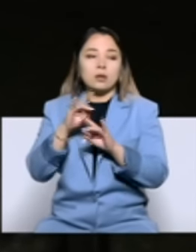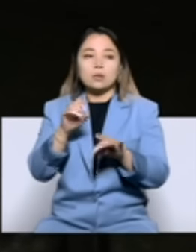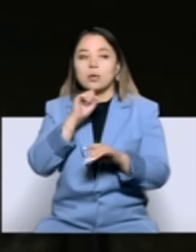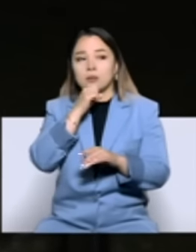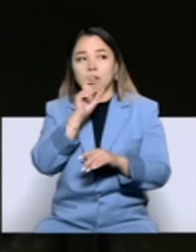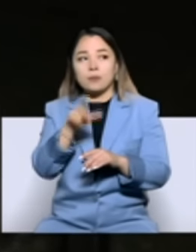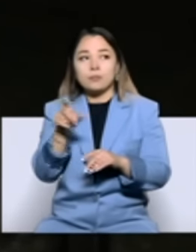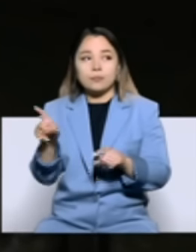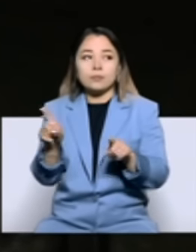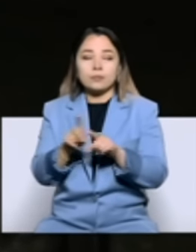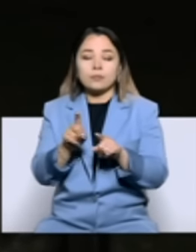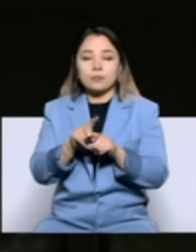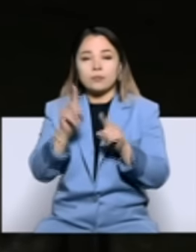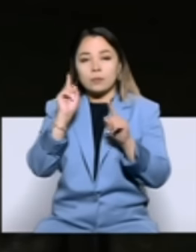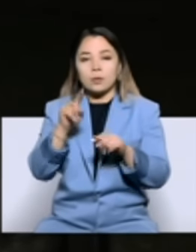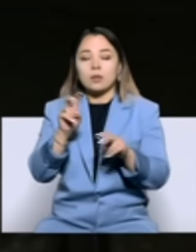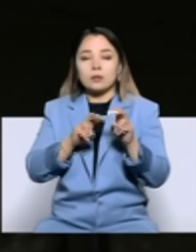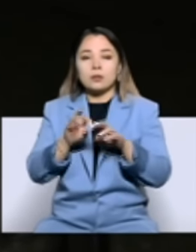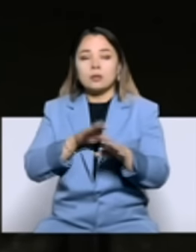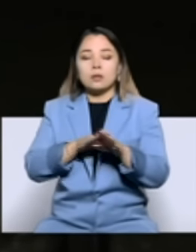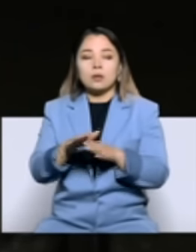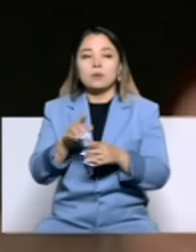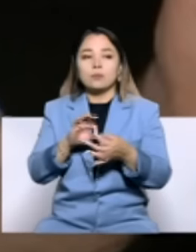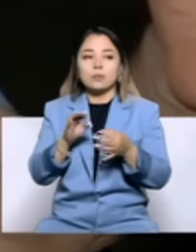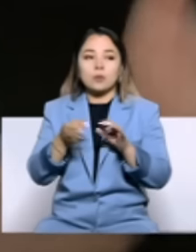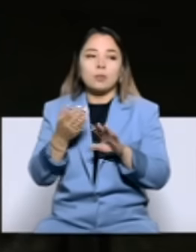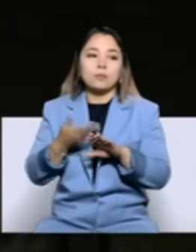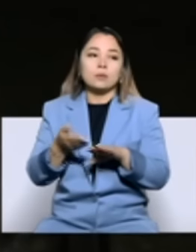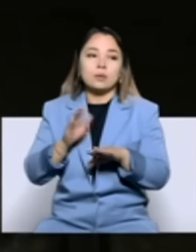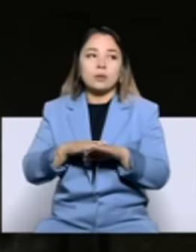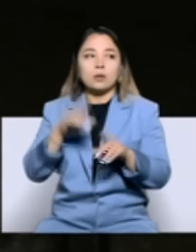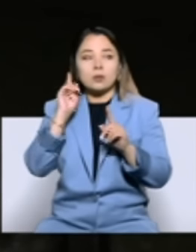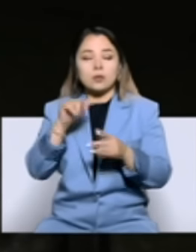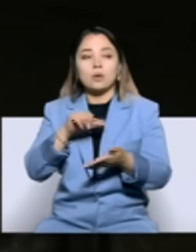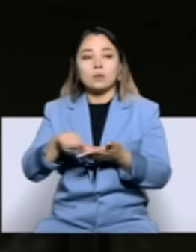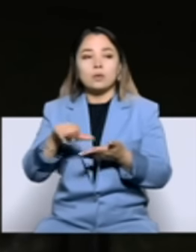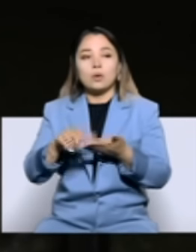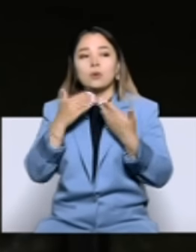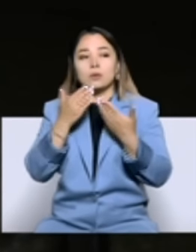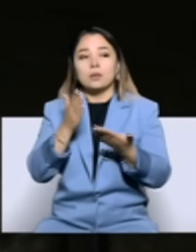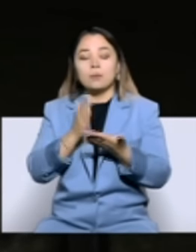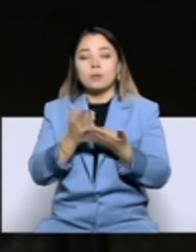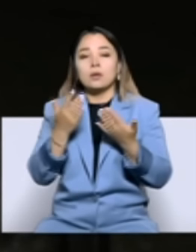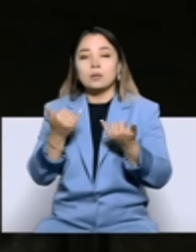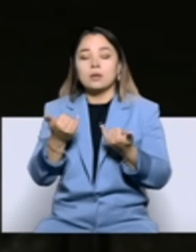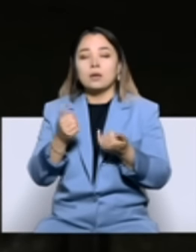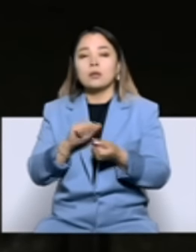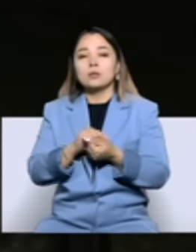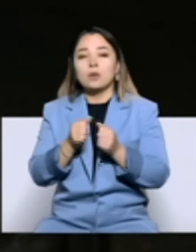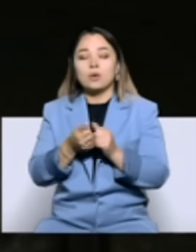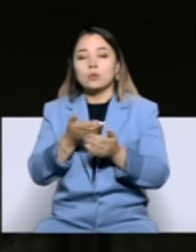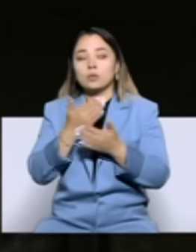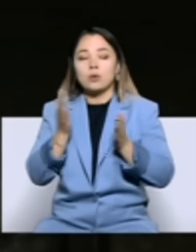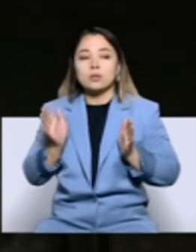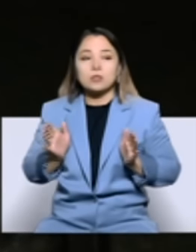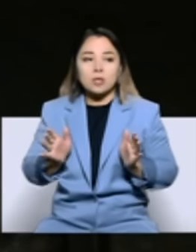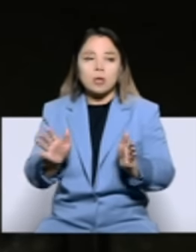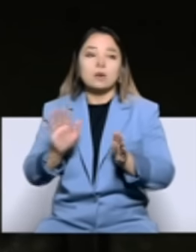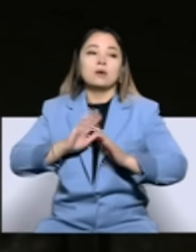әлгі. Інгенін іздеймін де мінгенмен айырылды. Мына біз бұрын асфальт сұрайтын едік, енді грейдердің өзі жоқ міне.